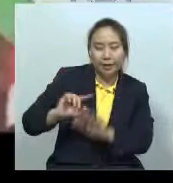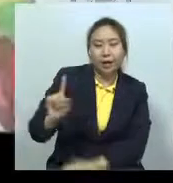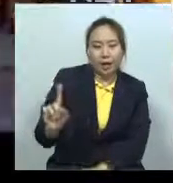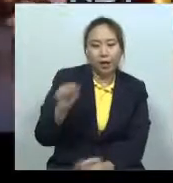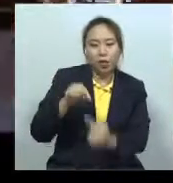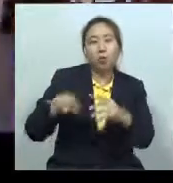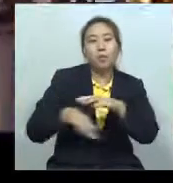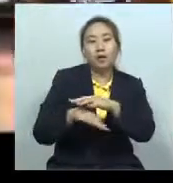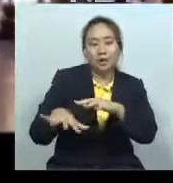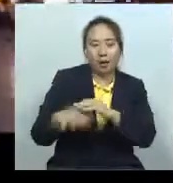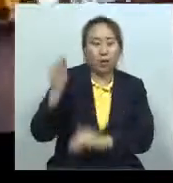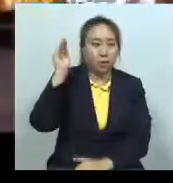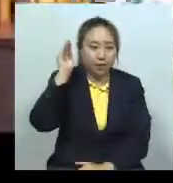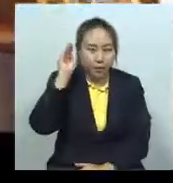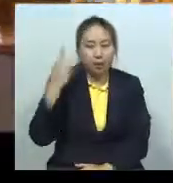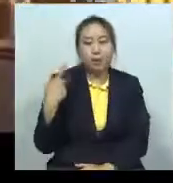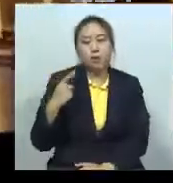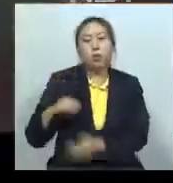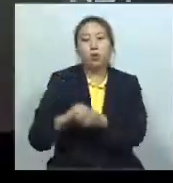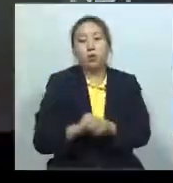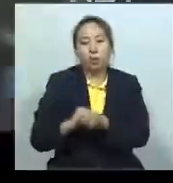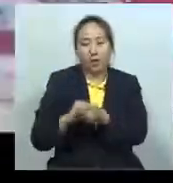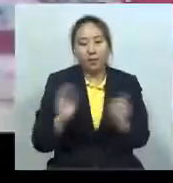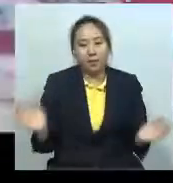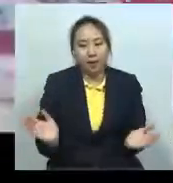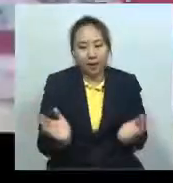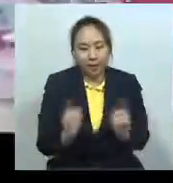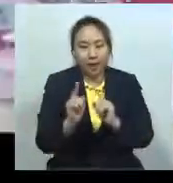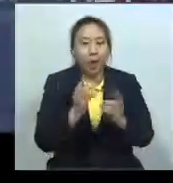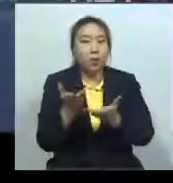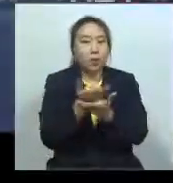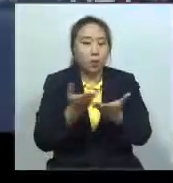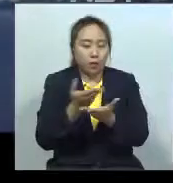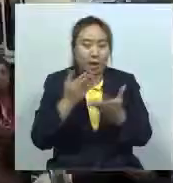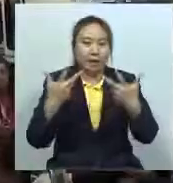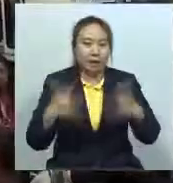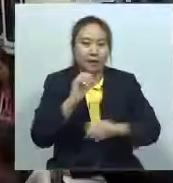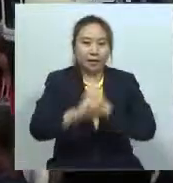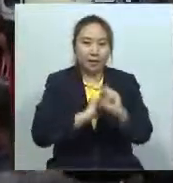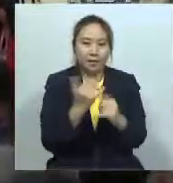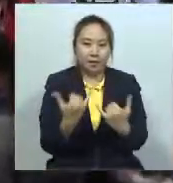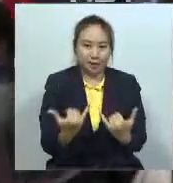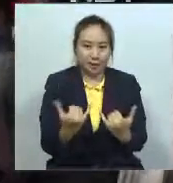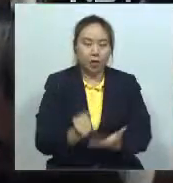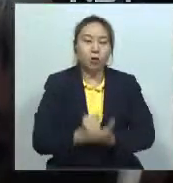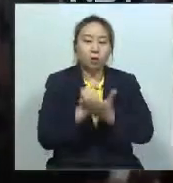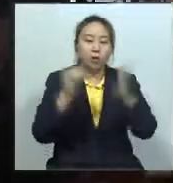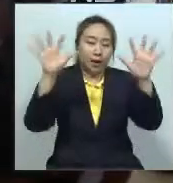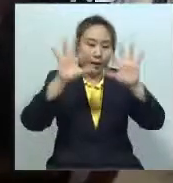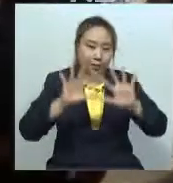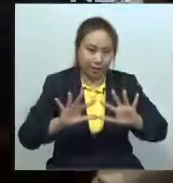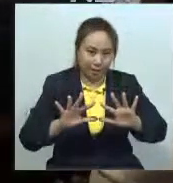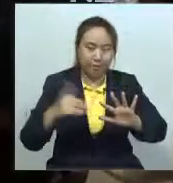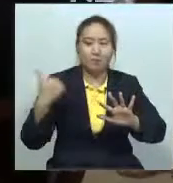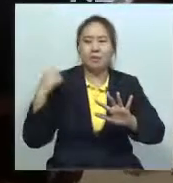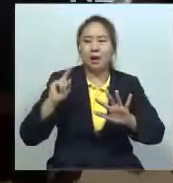านความไว้ใจและผลประโยชน์ร่วมกันรวมทั้งการผลักดันให้การเจรจาอาเซียนแล้วเสร็จในปีนี้ซึ่งจะช่วยให้อาเซียนรับมือกับความ